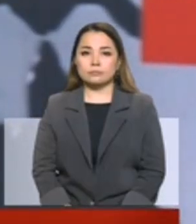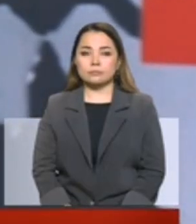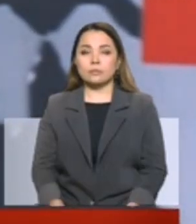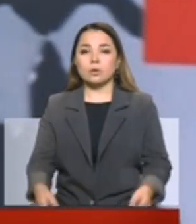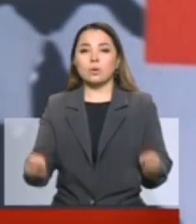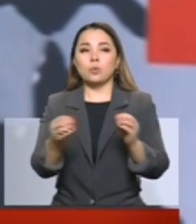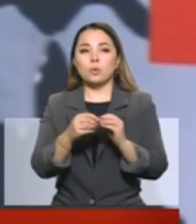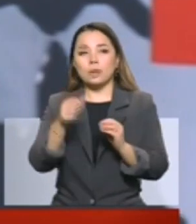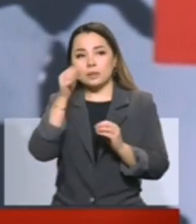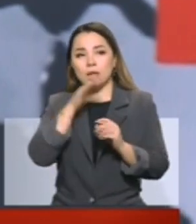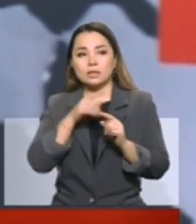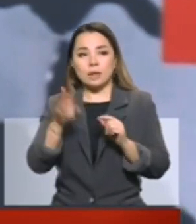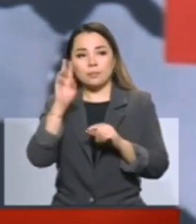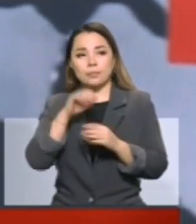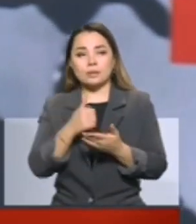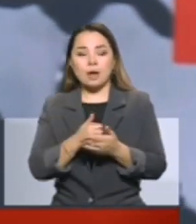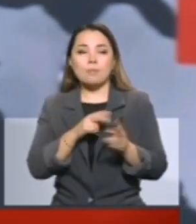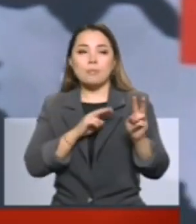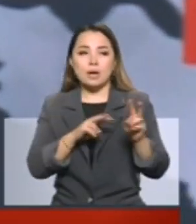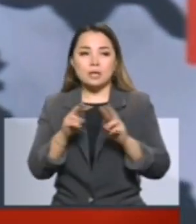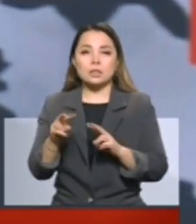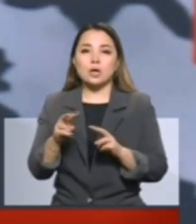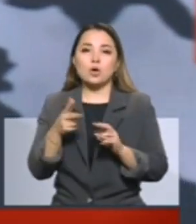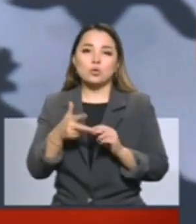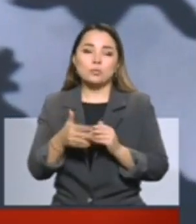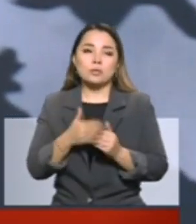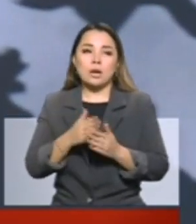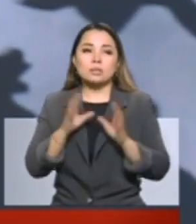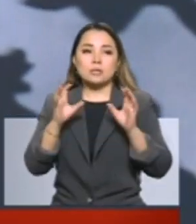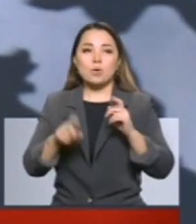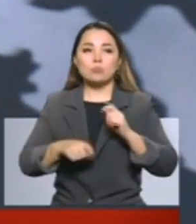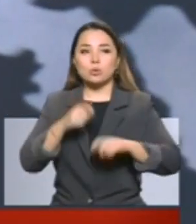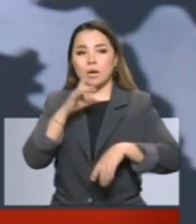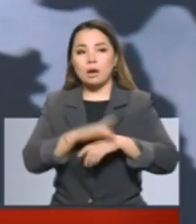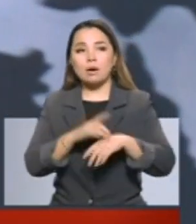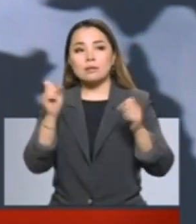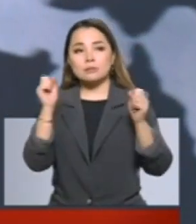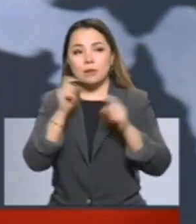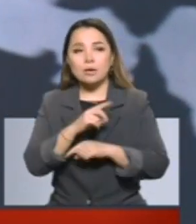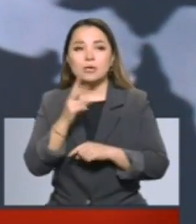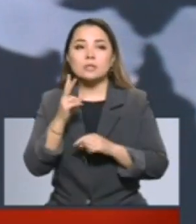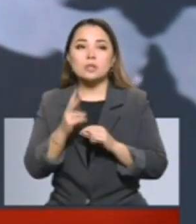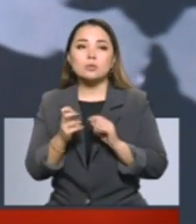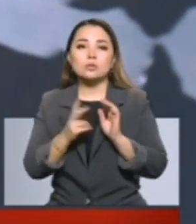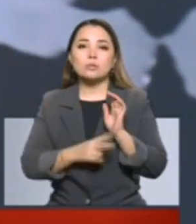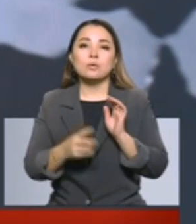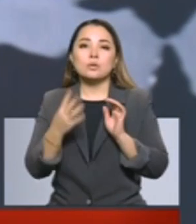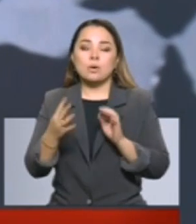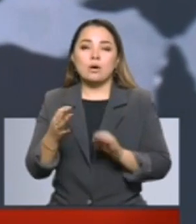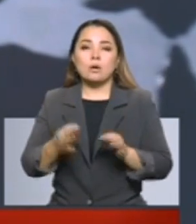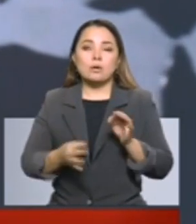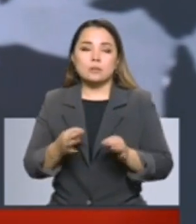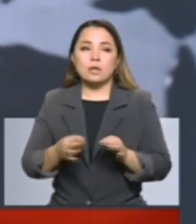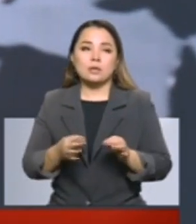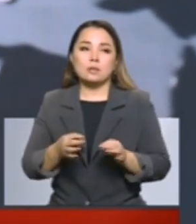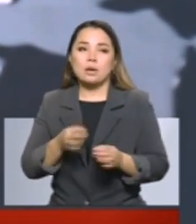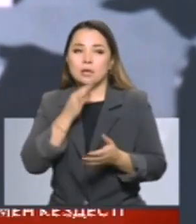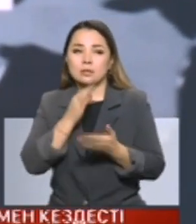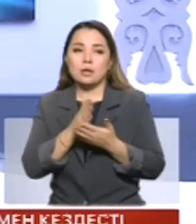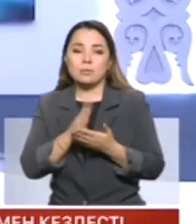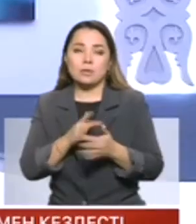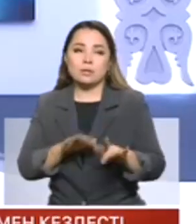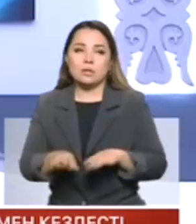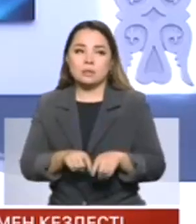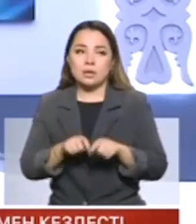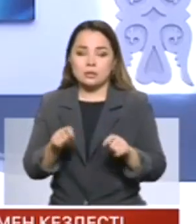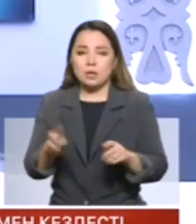Соңғы 10 айдың ішінде мемлекеттік бақылау 3000-нан аса заң бұзушылықты анықтап, 274 әкімшілік іс қозғалды. Жалпы